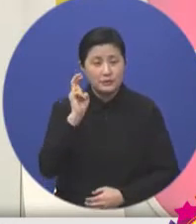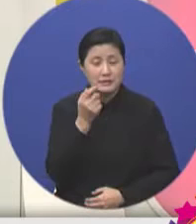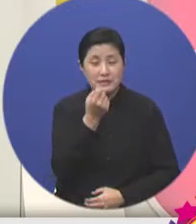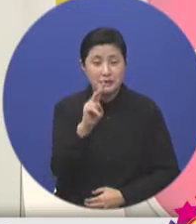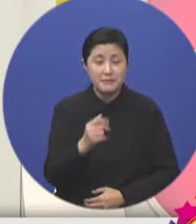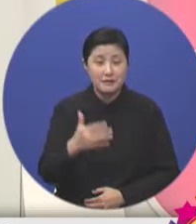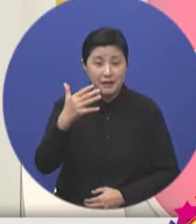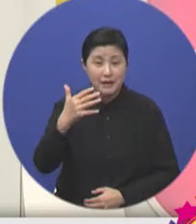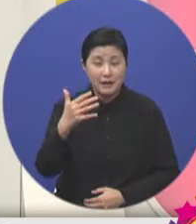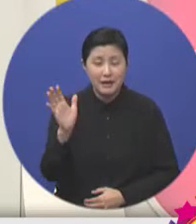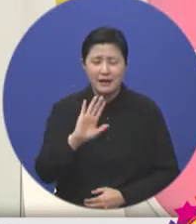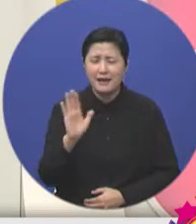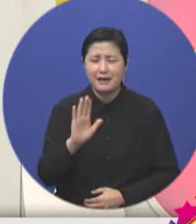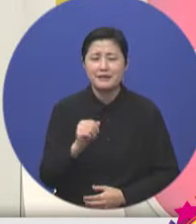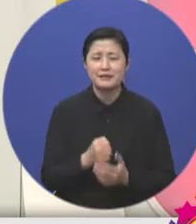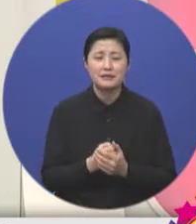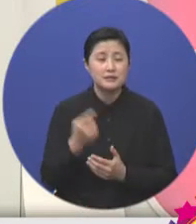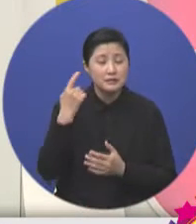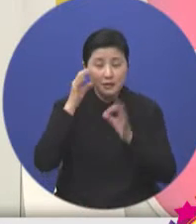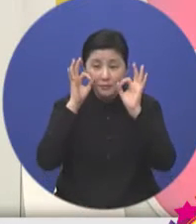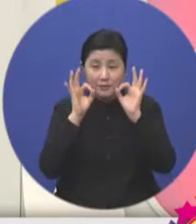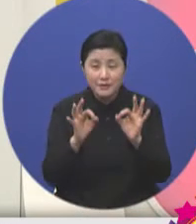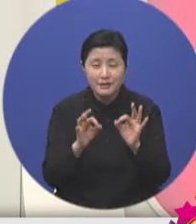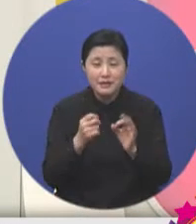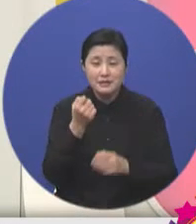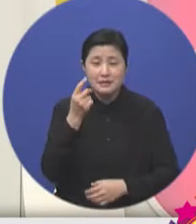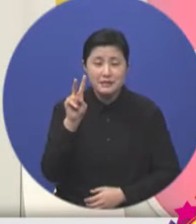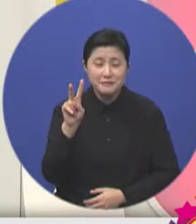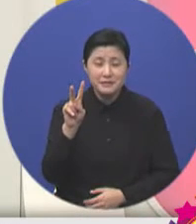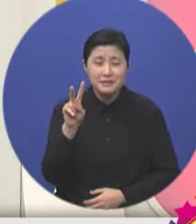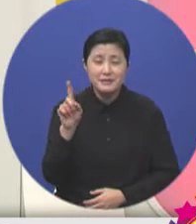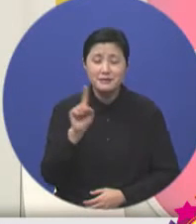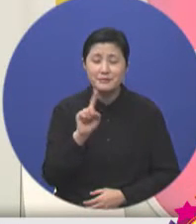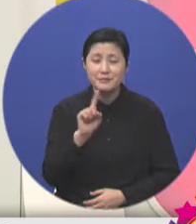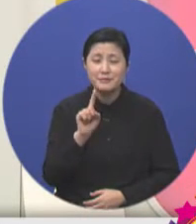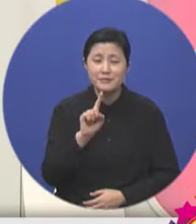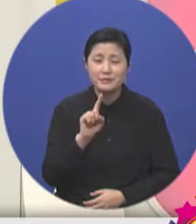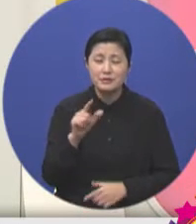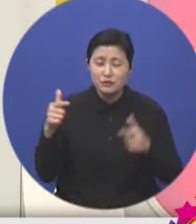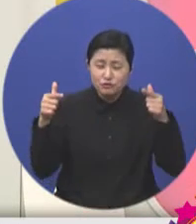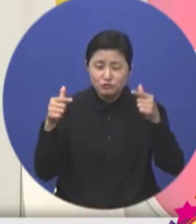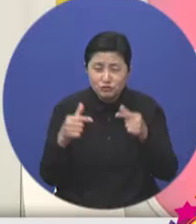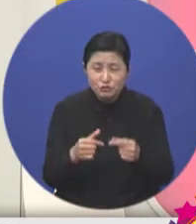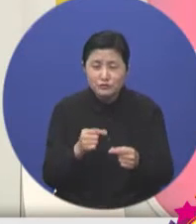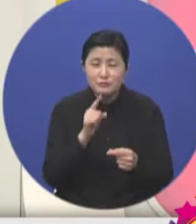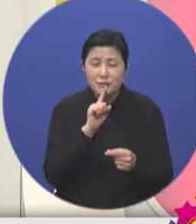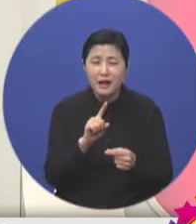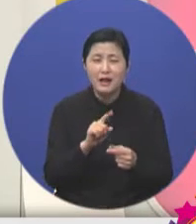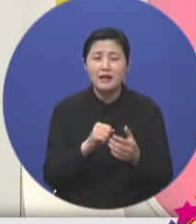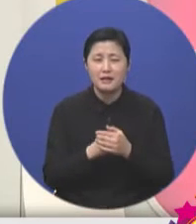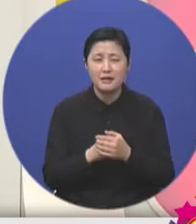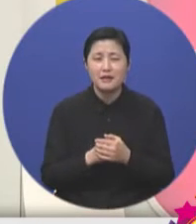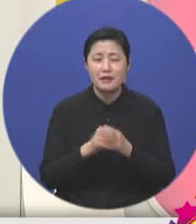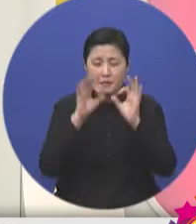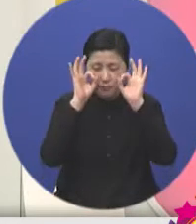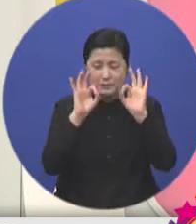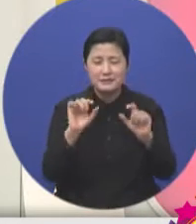켜고 계세요? 아니, TV 그냥 뭘 들어보니까 텔레비 그냥 뭐야 저기 그냥 줄이라 그래서 그냥 방송은 안